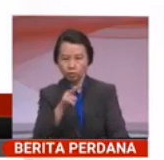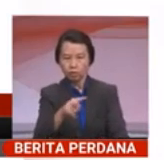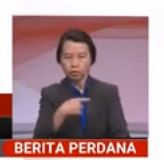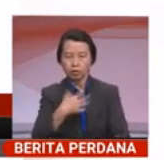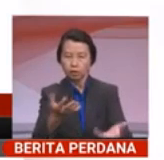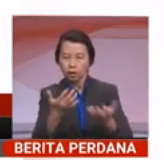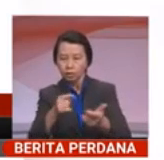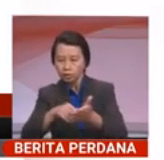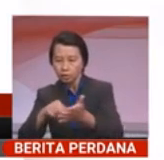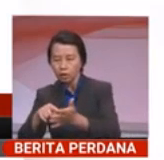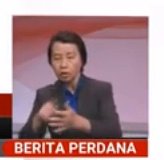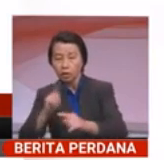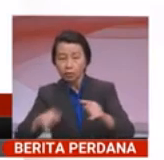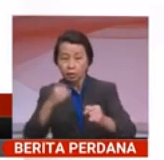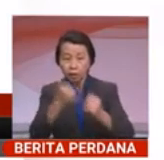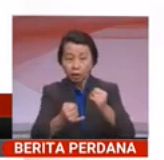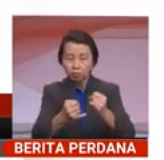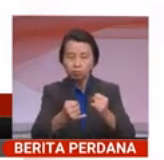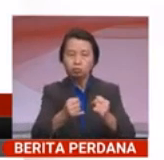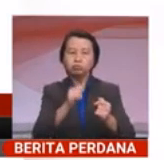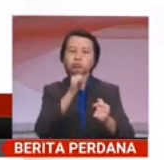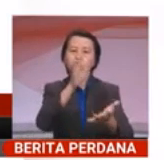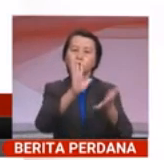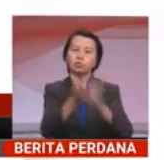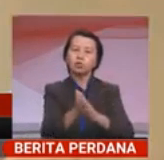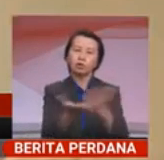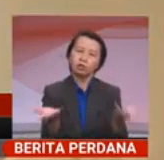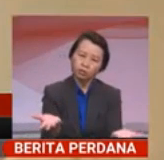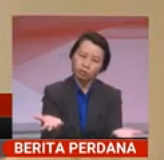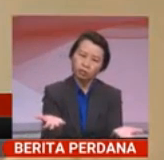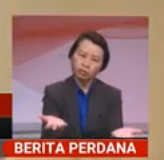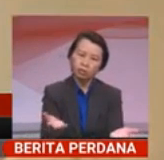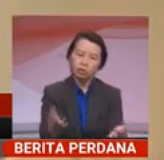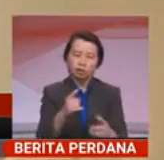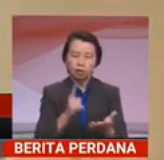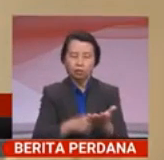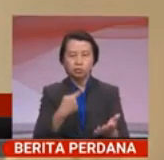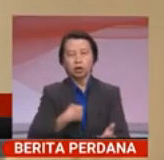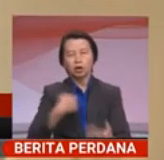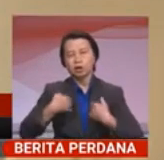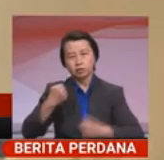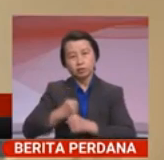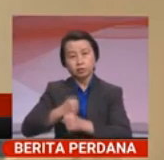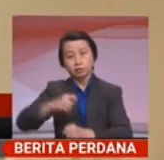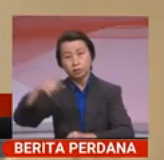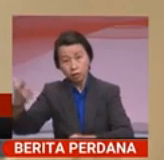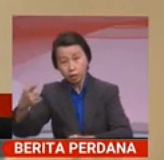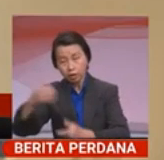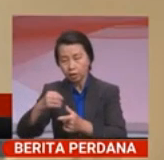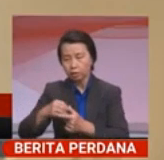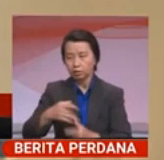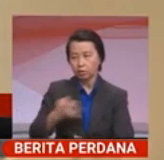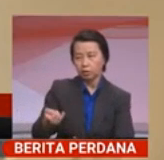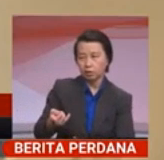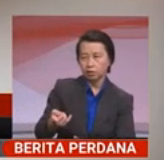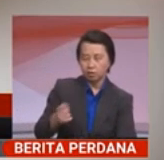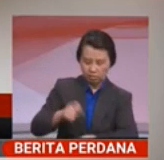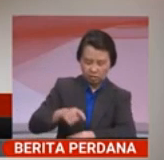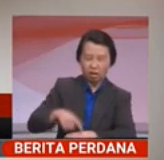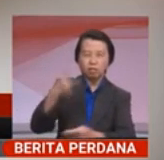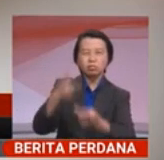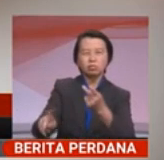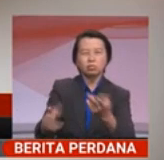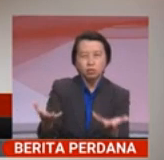kan. Last tak jadi kadang-kadang. Ataupun Daniel pula ada macam kerja yang lain ke ataupun rasa oh macam timing tak